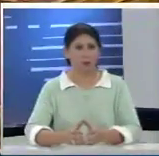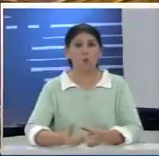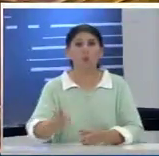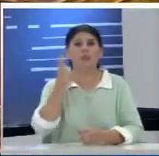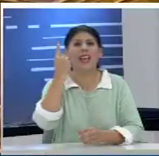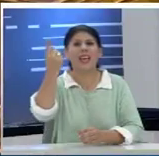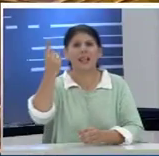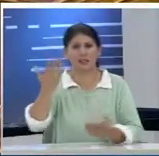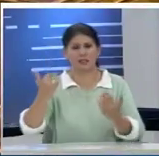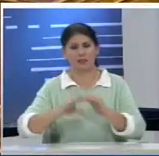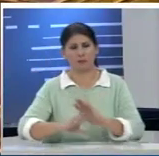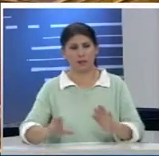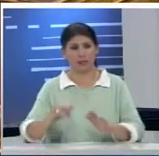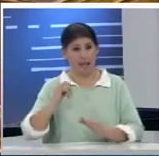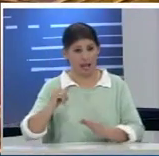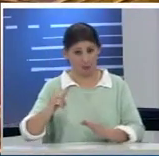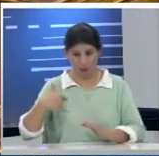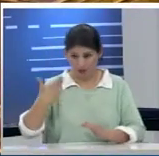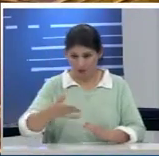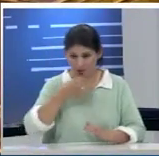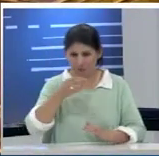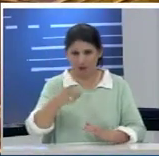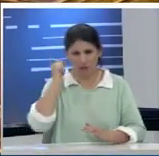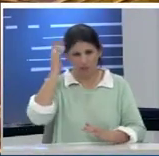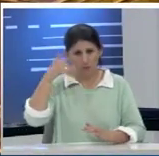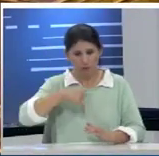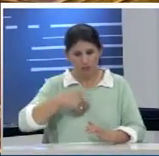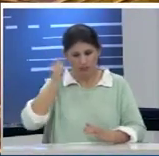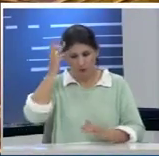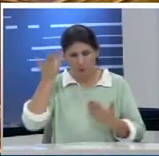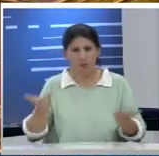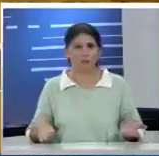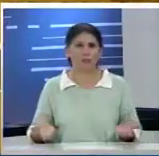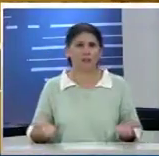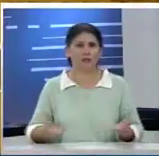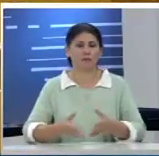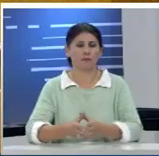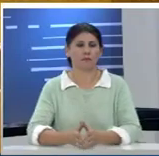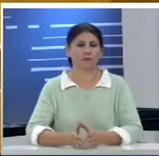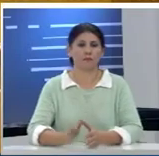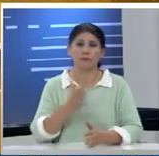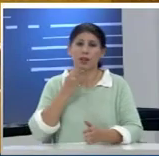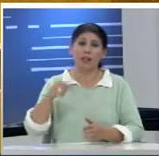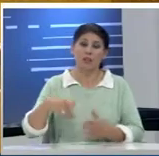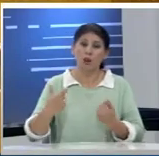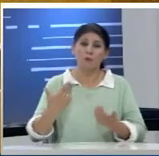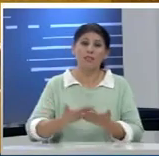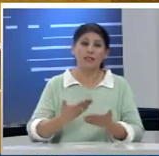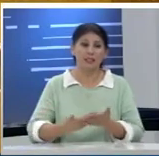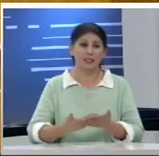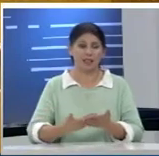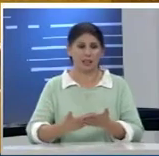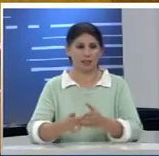Ούτε ένας. Ακόμα και να βγείτε να πείτε ότι είναι έτσι, δεν το πιστεύετε μέσα σας. Διότι εδώ έχουμε στοιχεία,